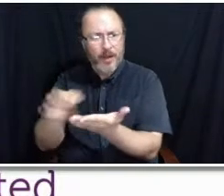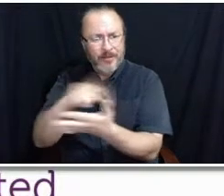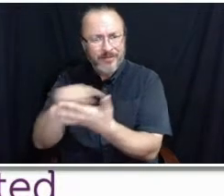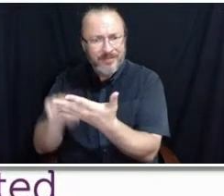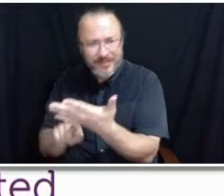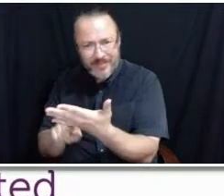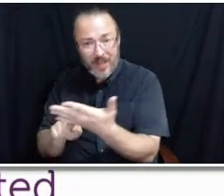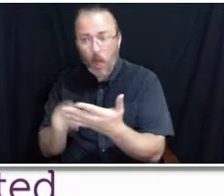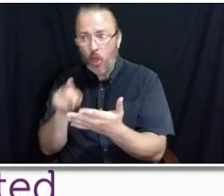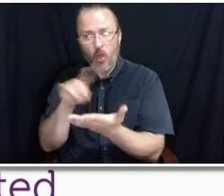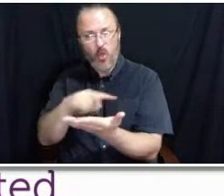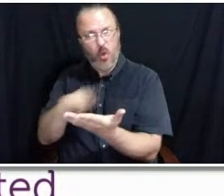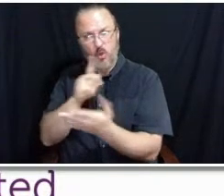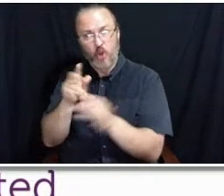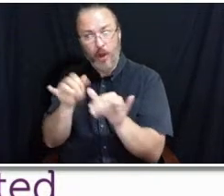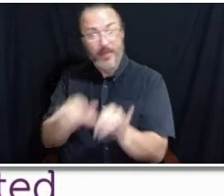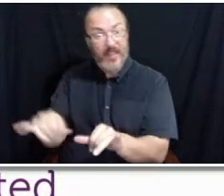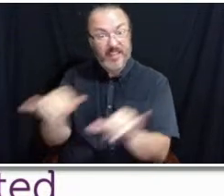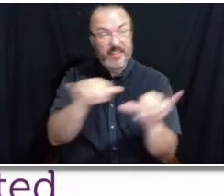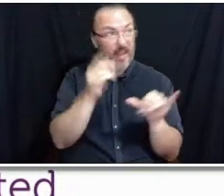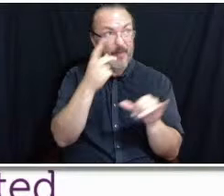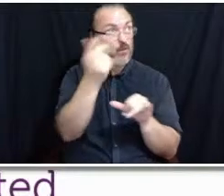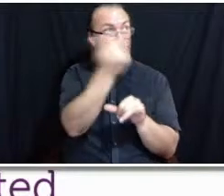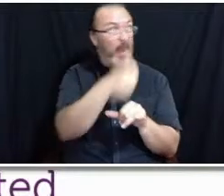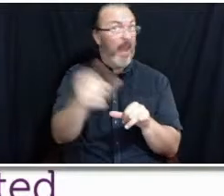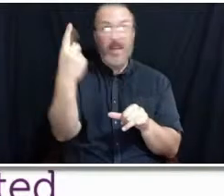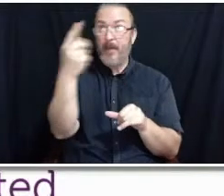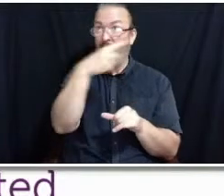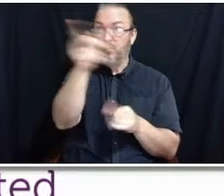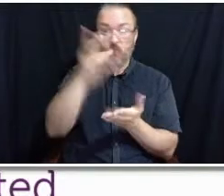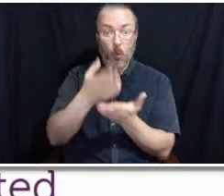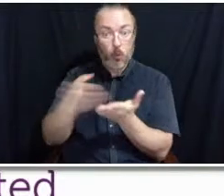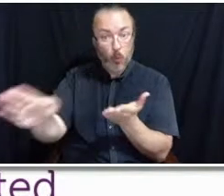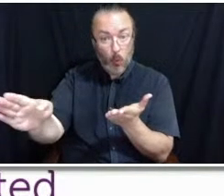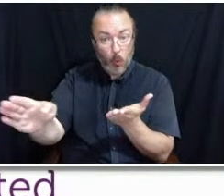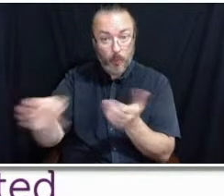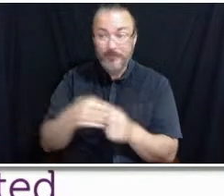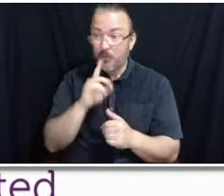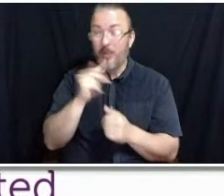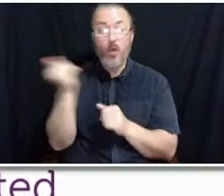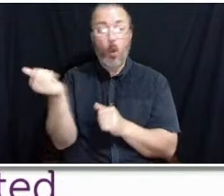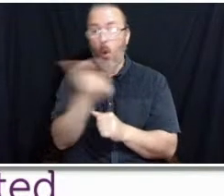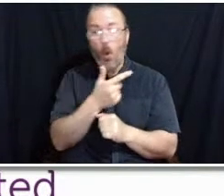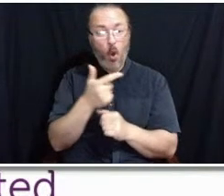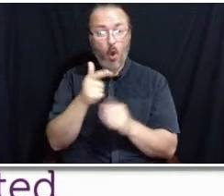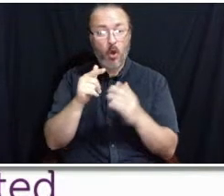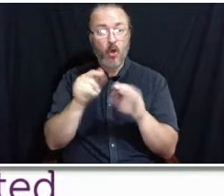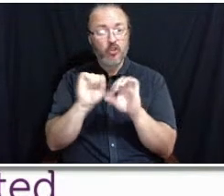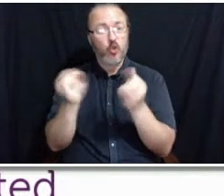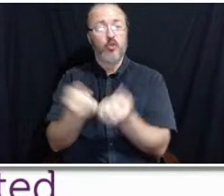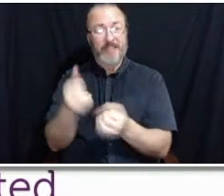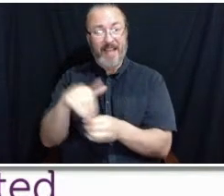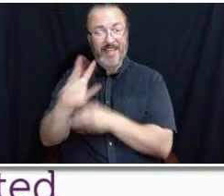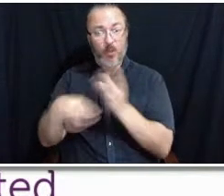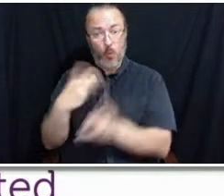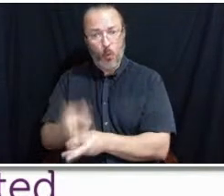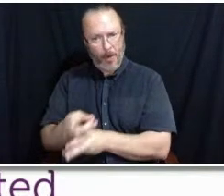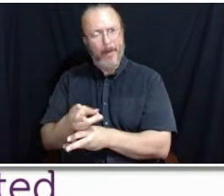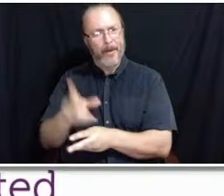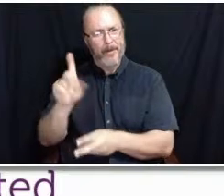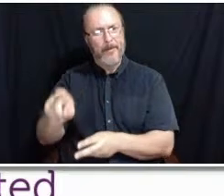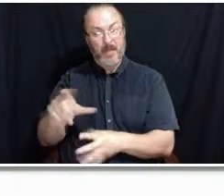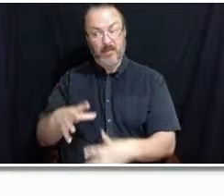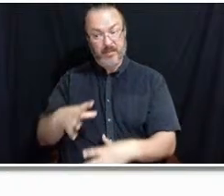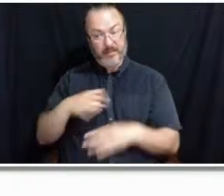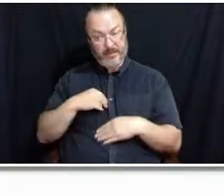rejet. Cela est identique pour tous ceux qui sont exclus, toutes les sociétés dans le monde. Doivent faire face